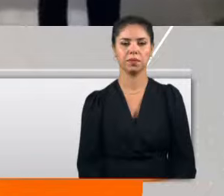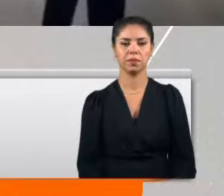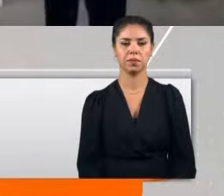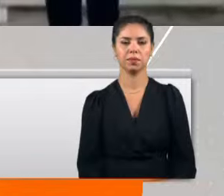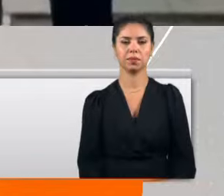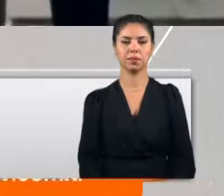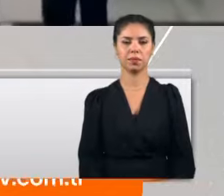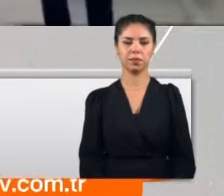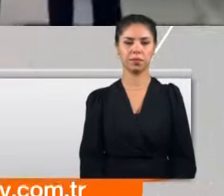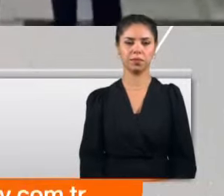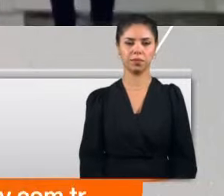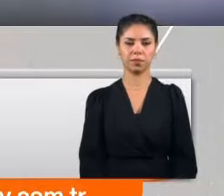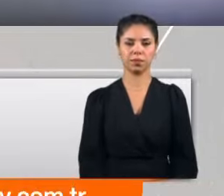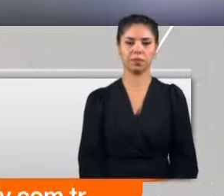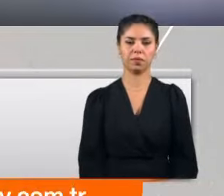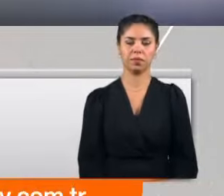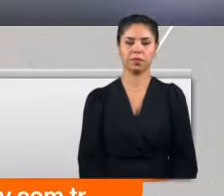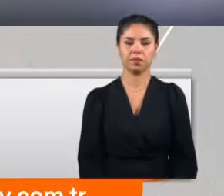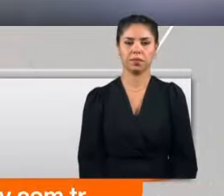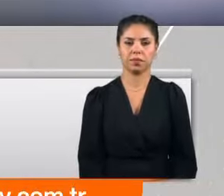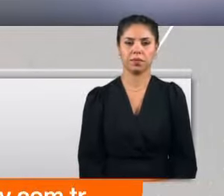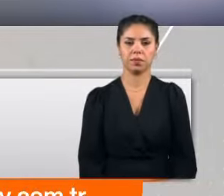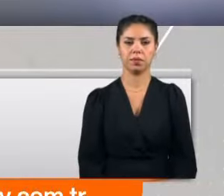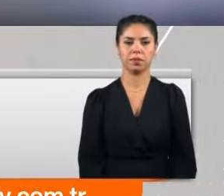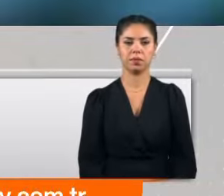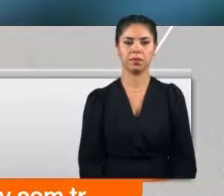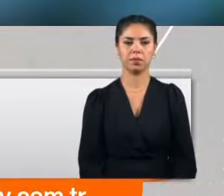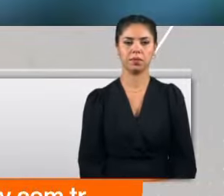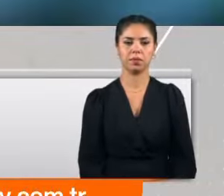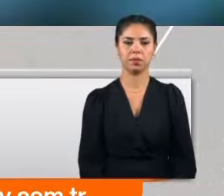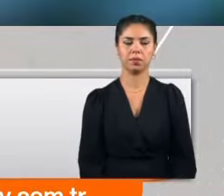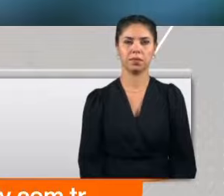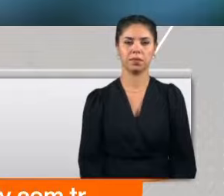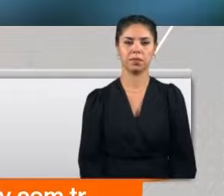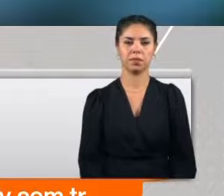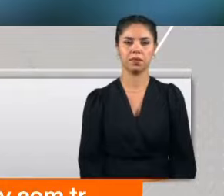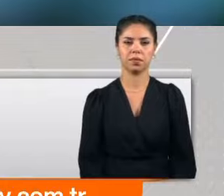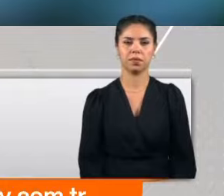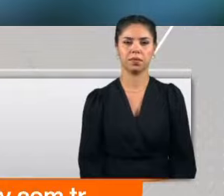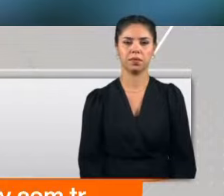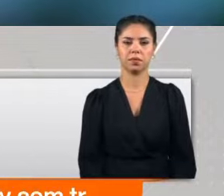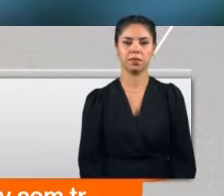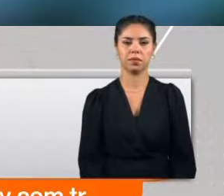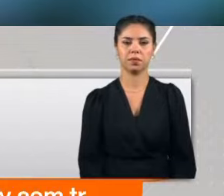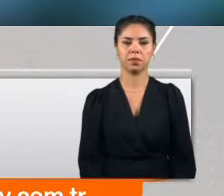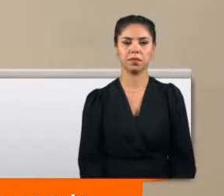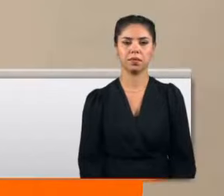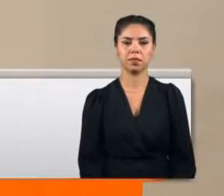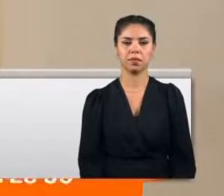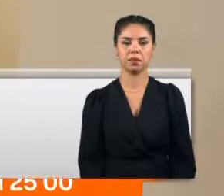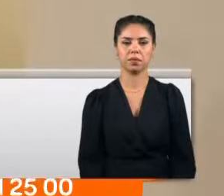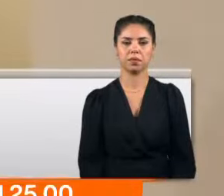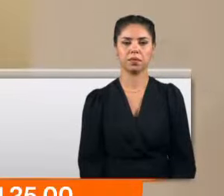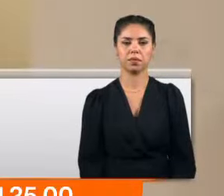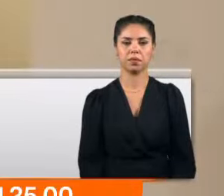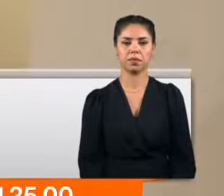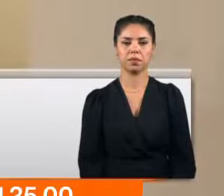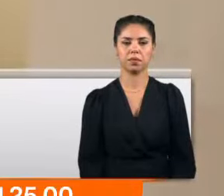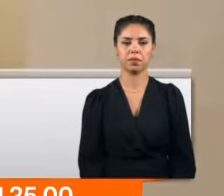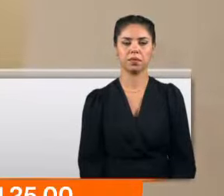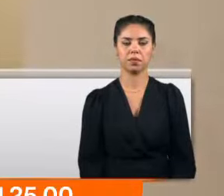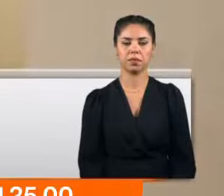40'a yakın kamyonum vardı, gitti. Bu arabayı mı sattınız? Evet. Ameliyat için. Doğru. Ne